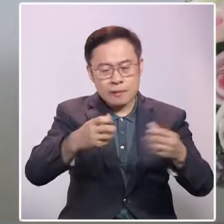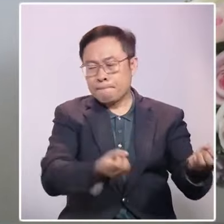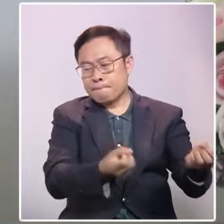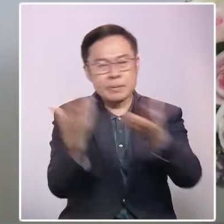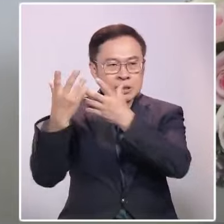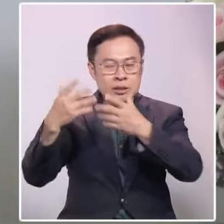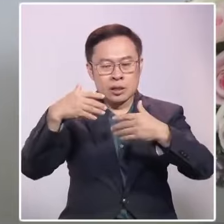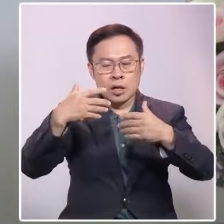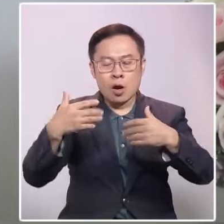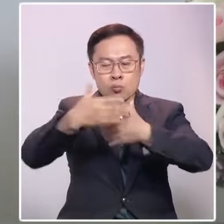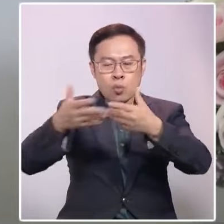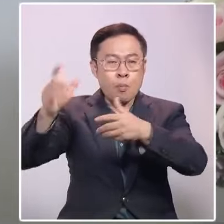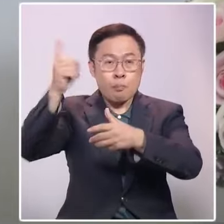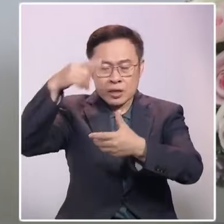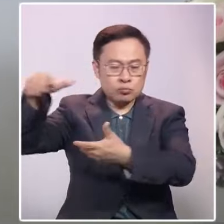า